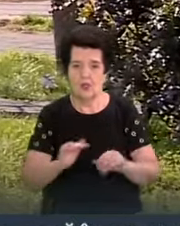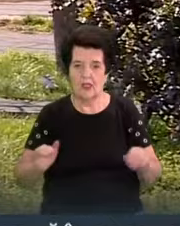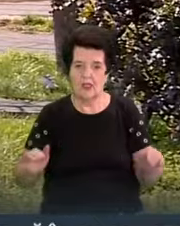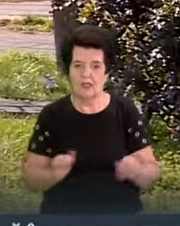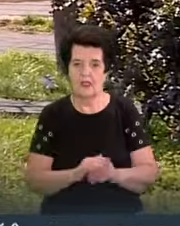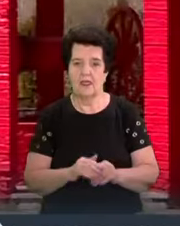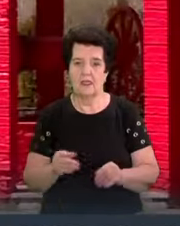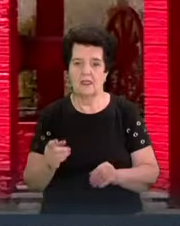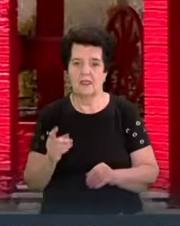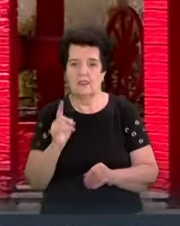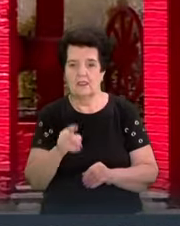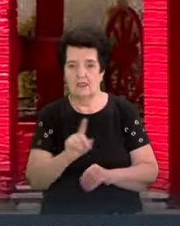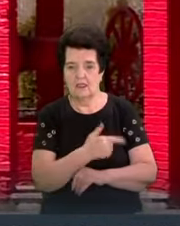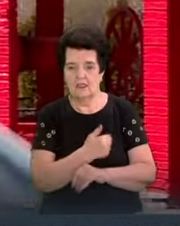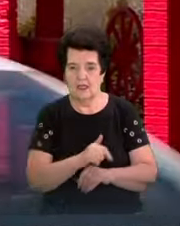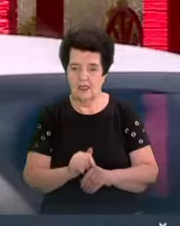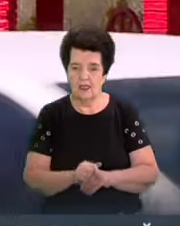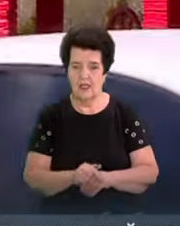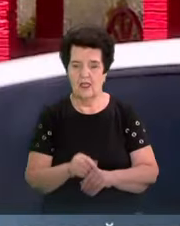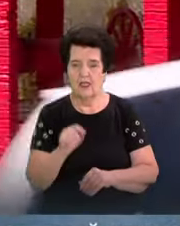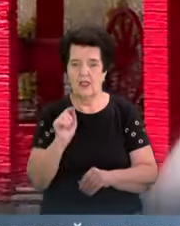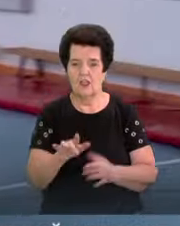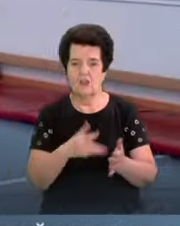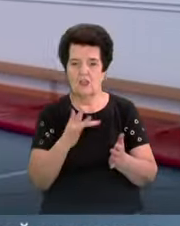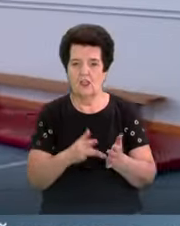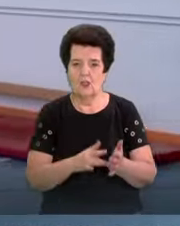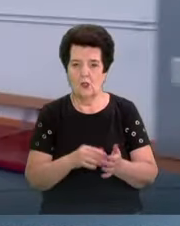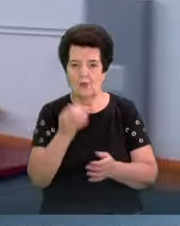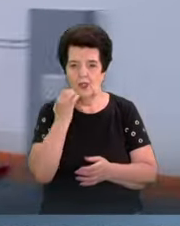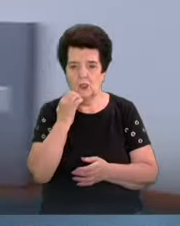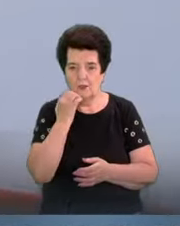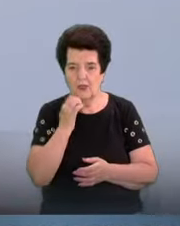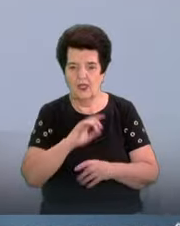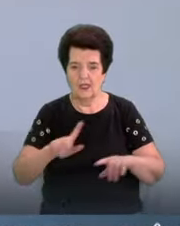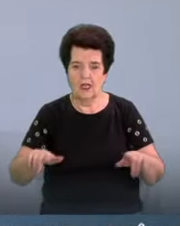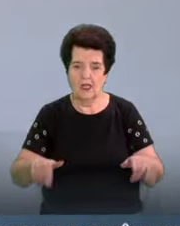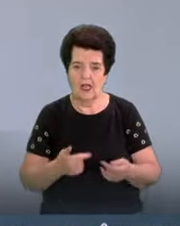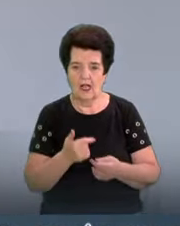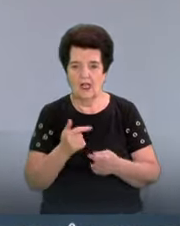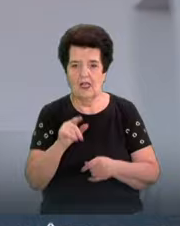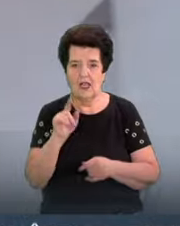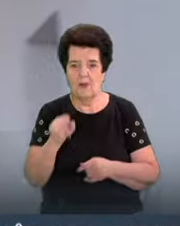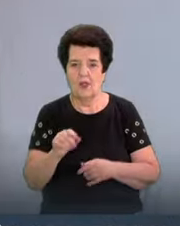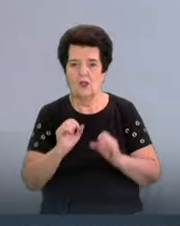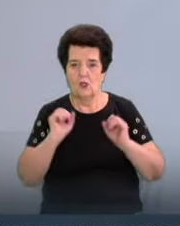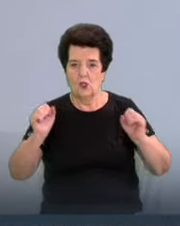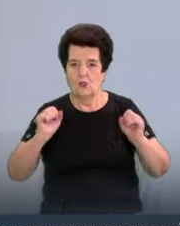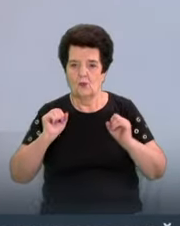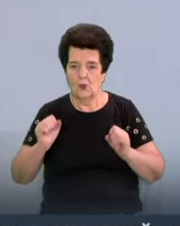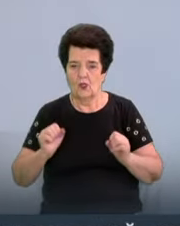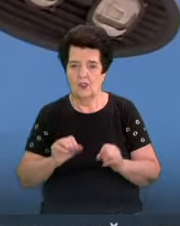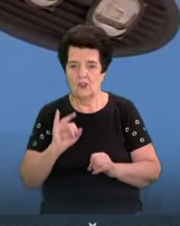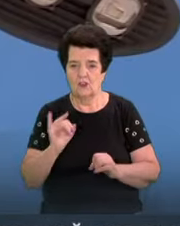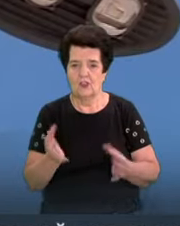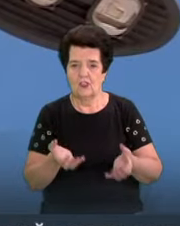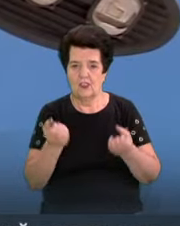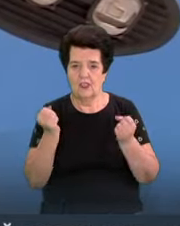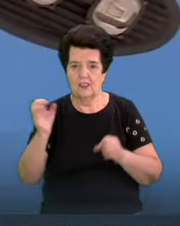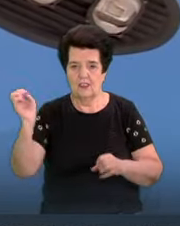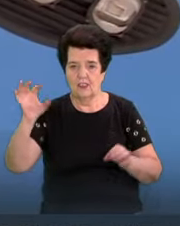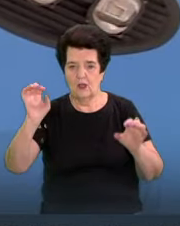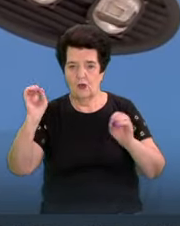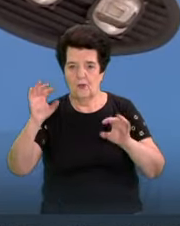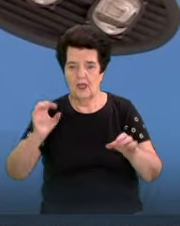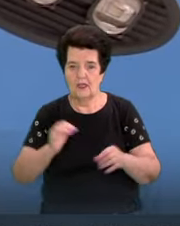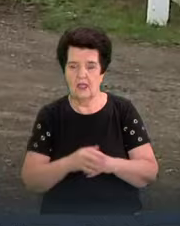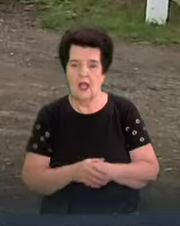a unităților sanitare, reabilitarea centrelor pentru bătrâni, crearea facilităților pentru sportivi, dar și întreținerea iluminatului